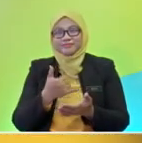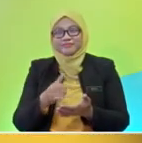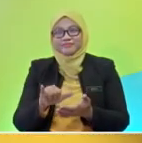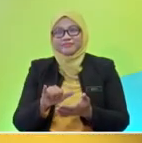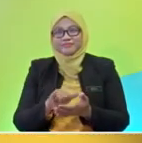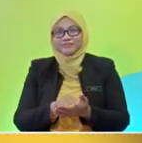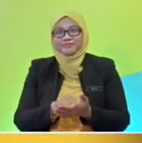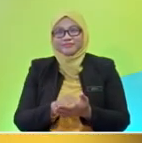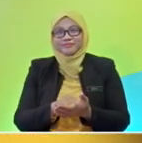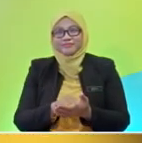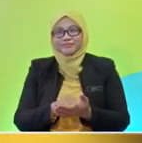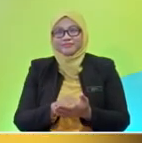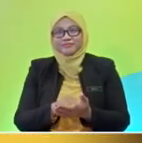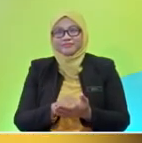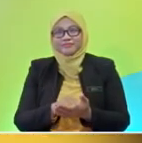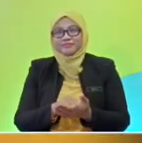suatu